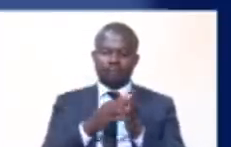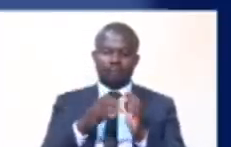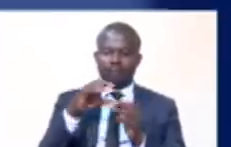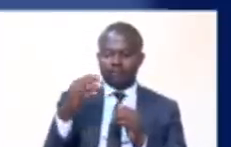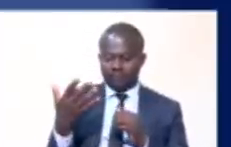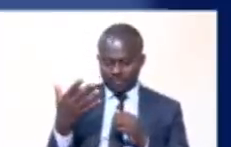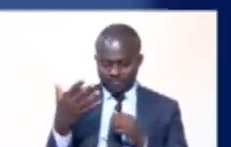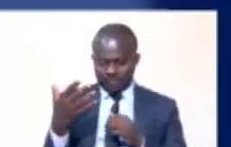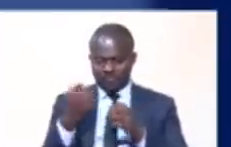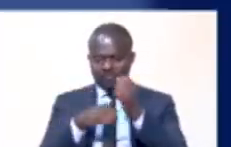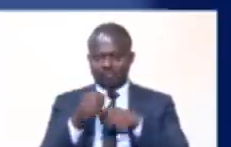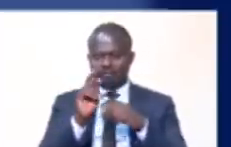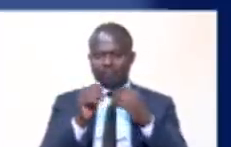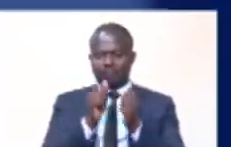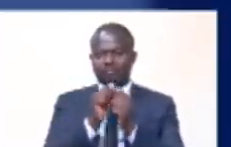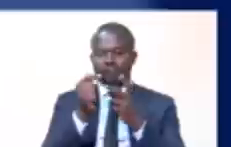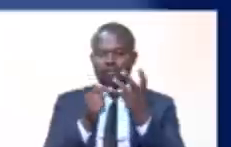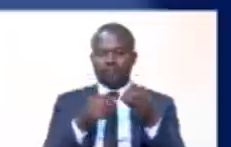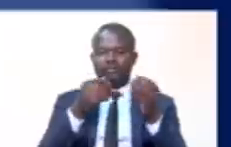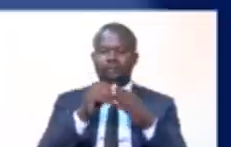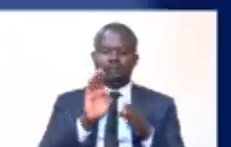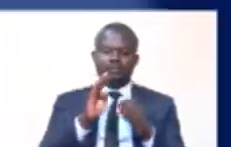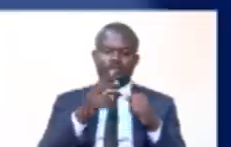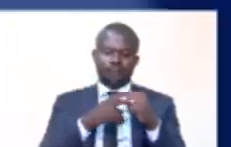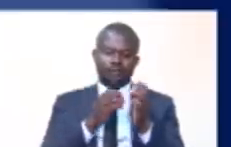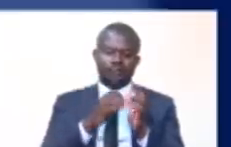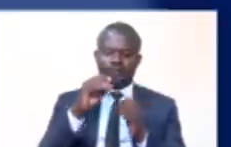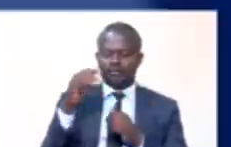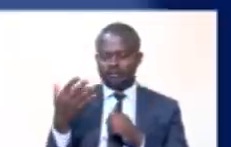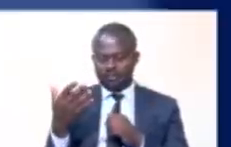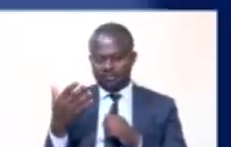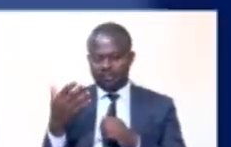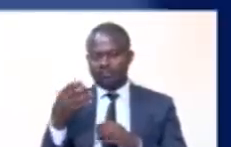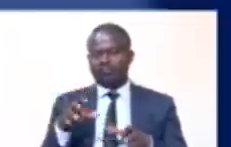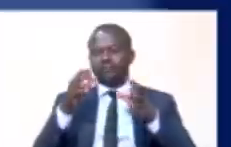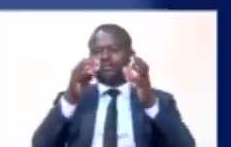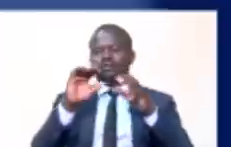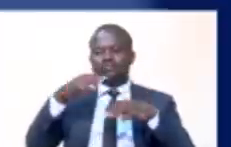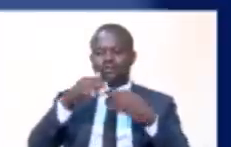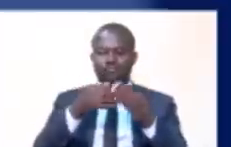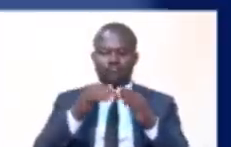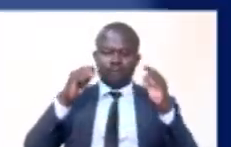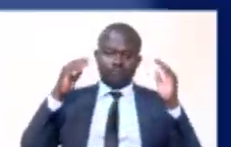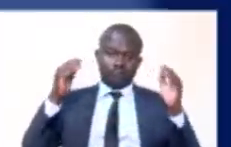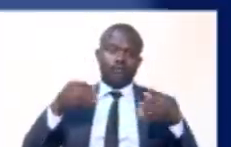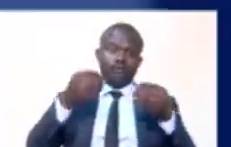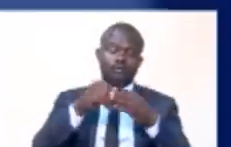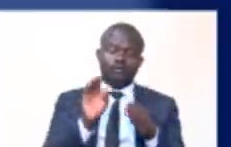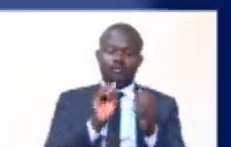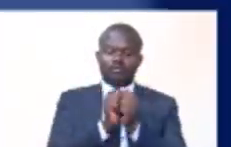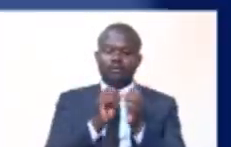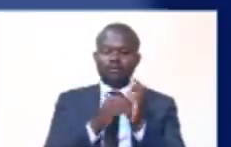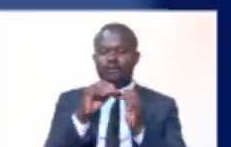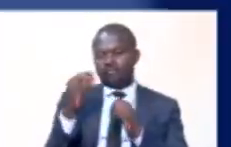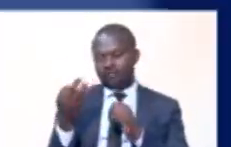ibikorwa byo gutwara abantu n'ibintu byahawe miliyari 7.5, ibigo biciriritse n'ibinini byahawe miliyari 10.3, naho abacuruzi